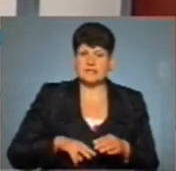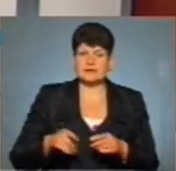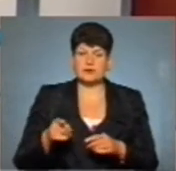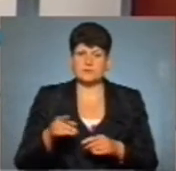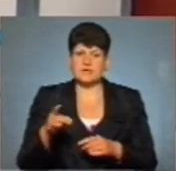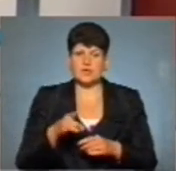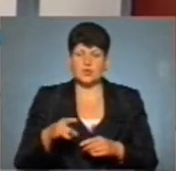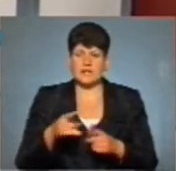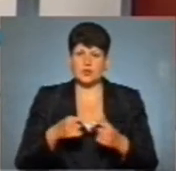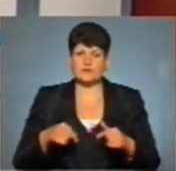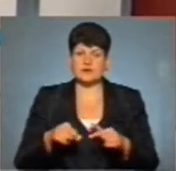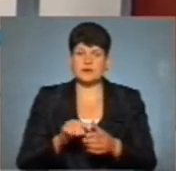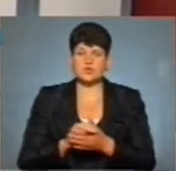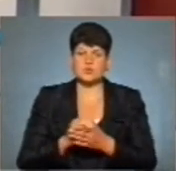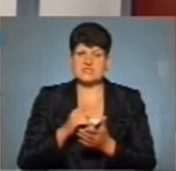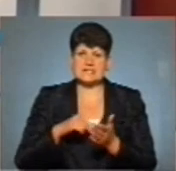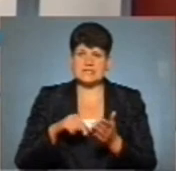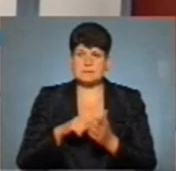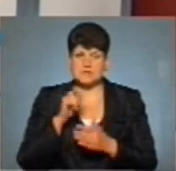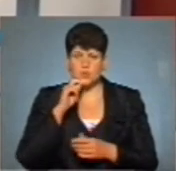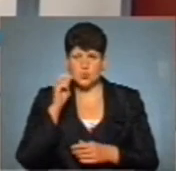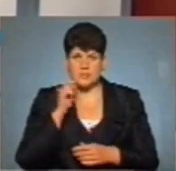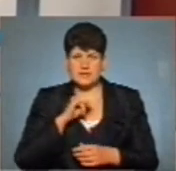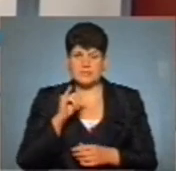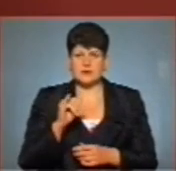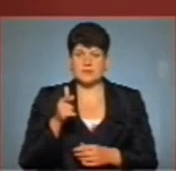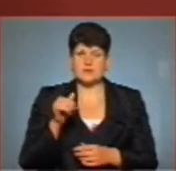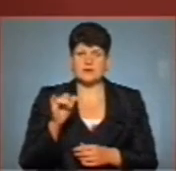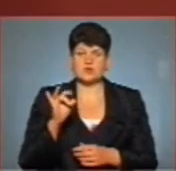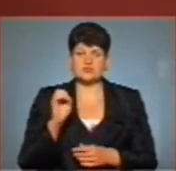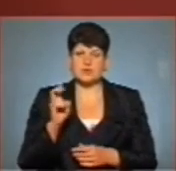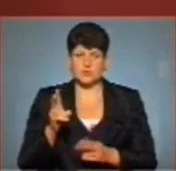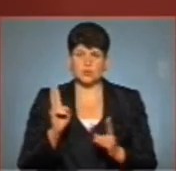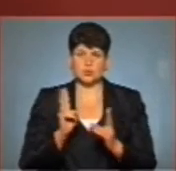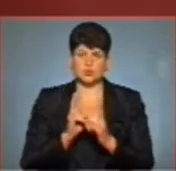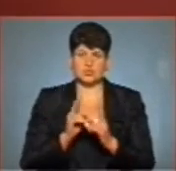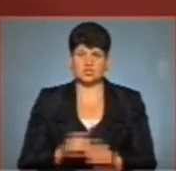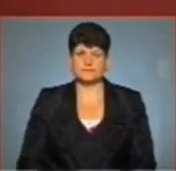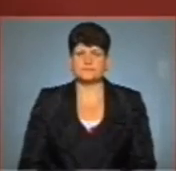Тернопільського регіонального відділення Асоціації міст України Ігорем Гірчаком. До зустрічі!